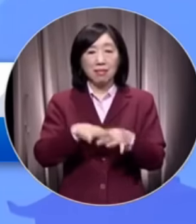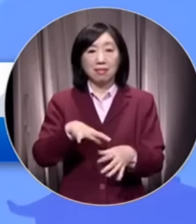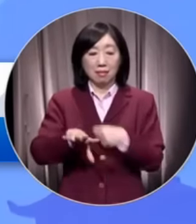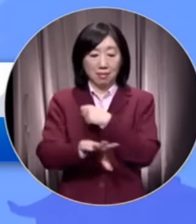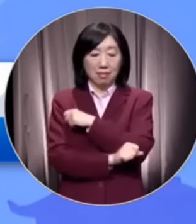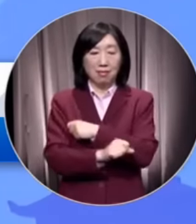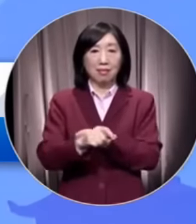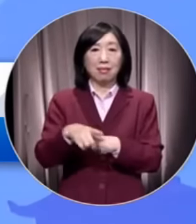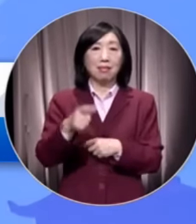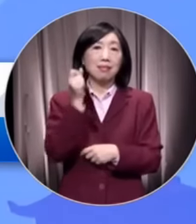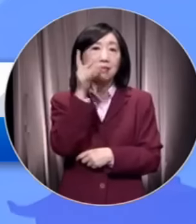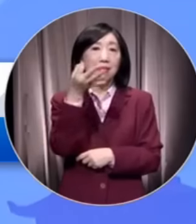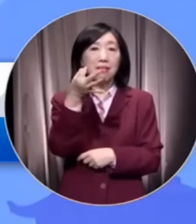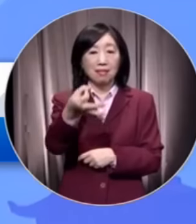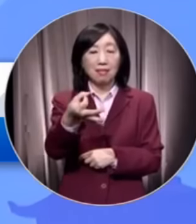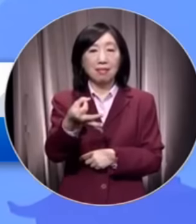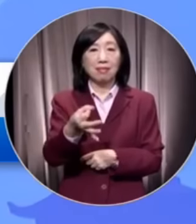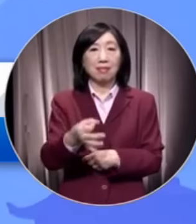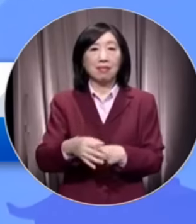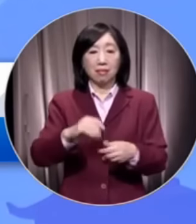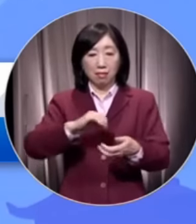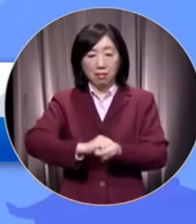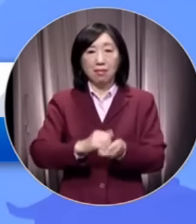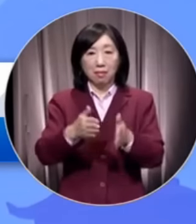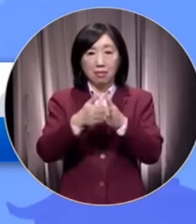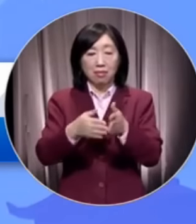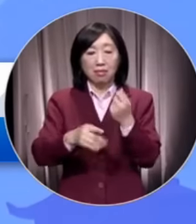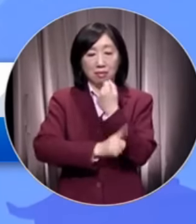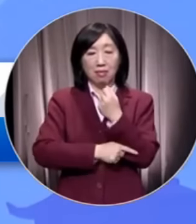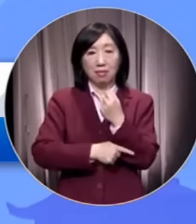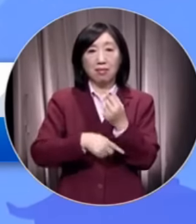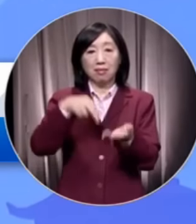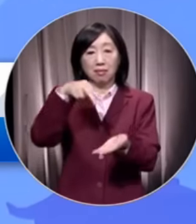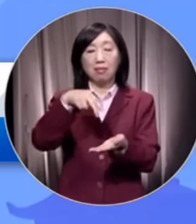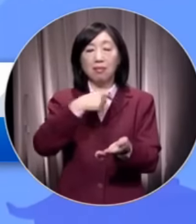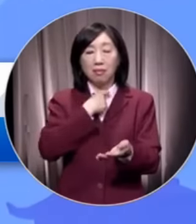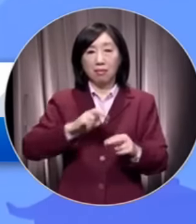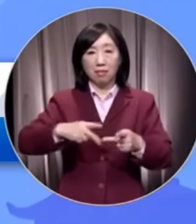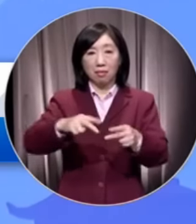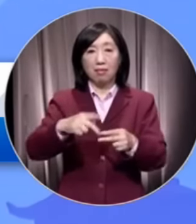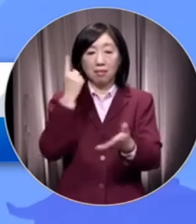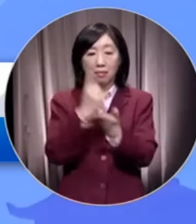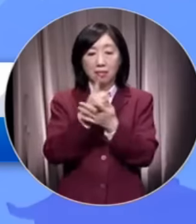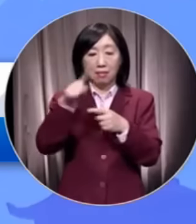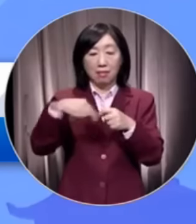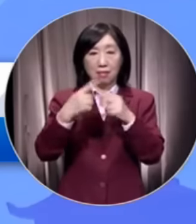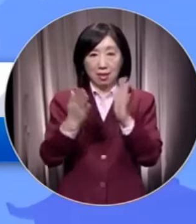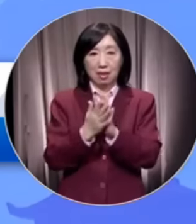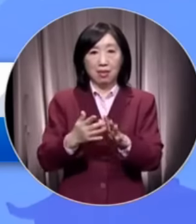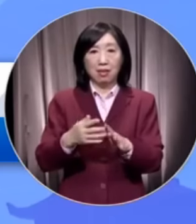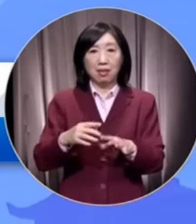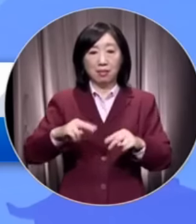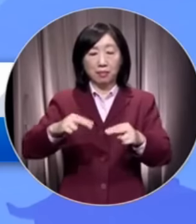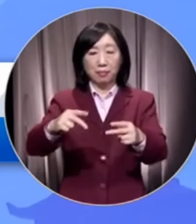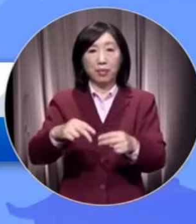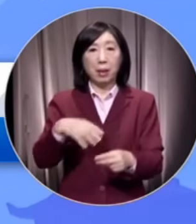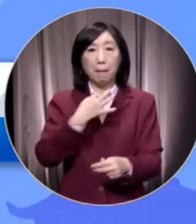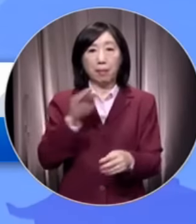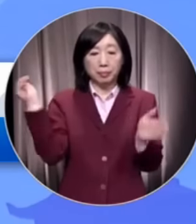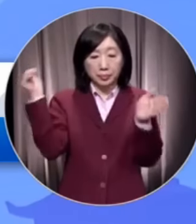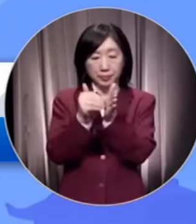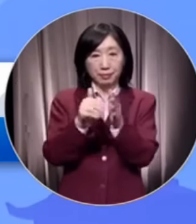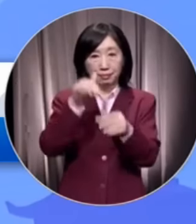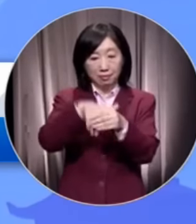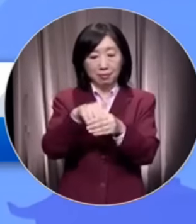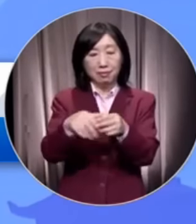资法，我们需要立法，也希望能够定期的每一年的来调整基本工资，不要到了选举的时候